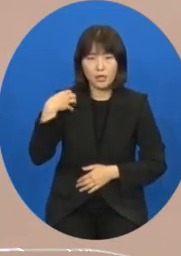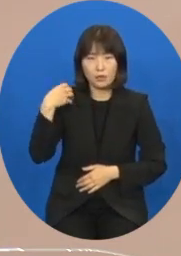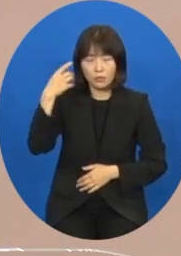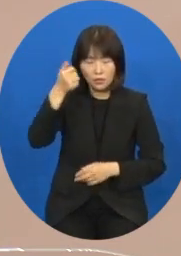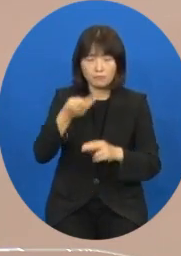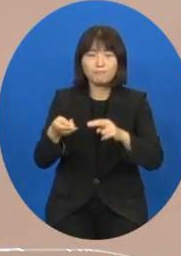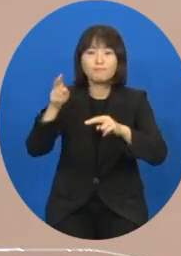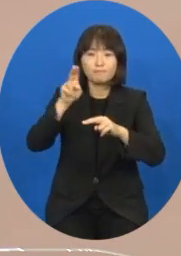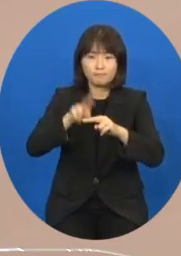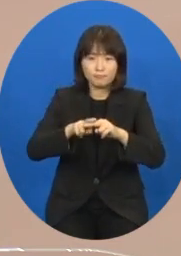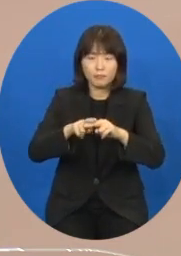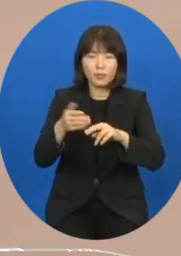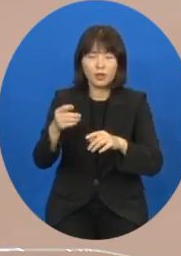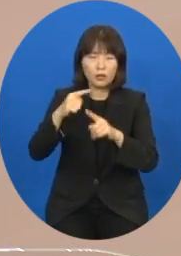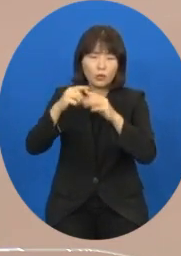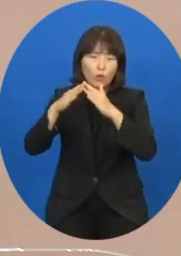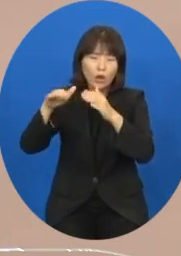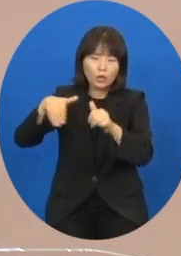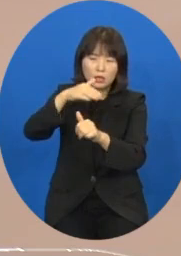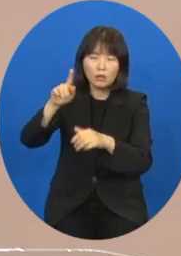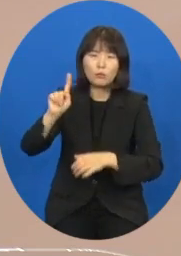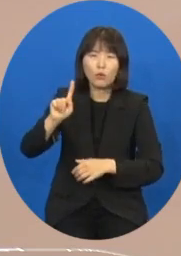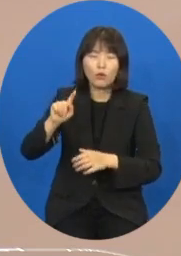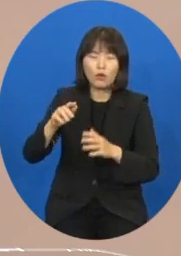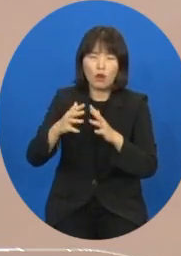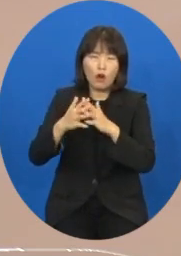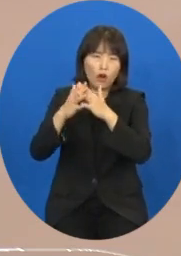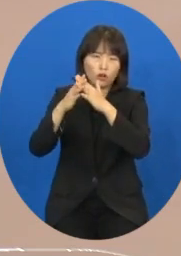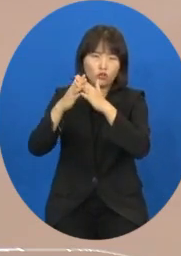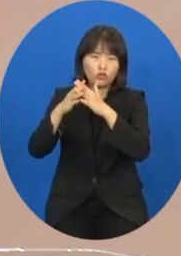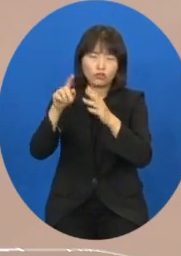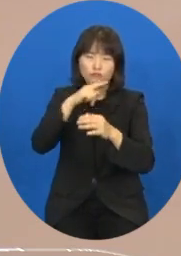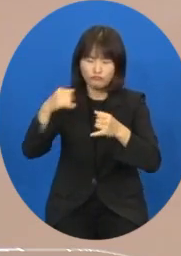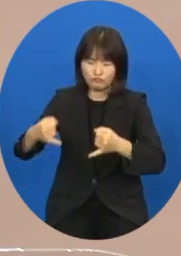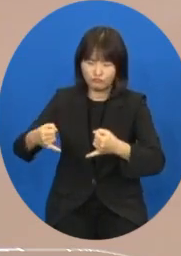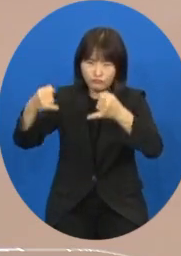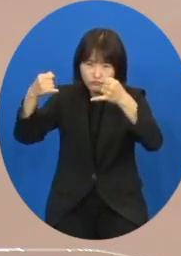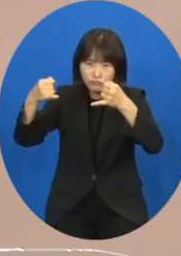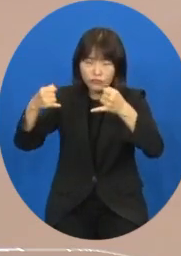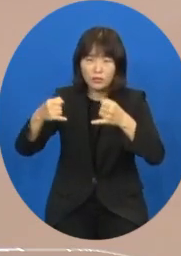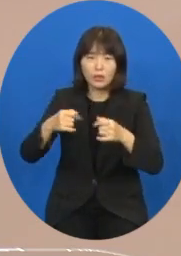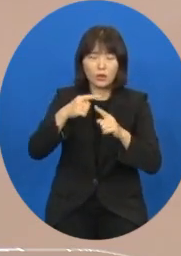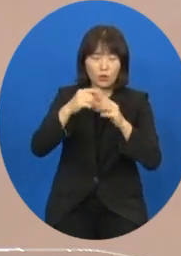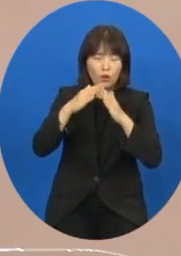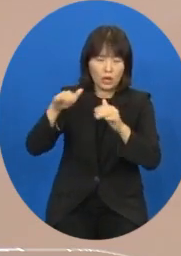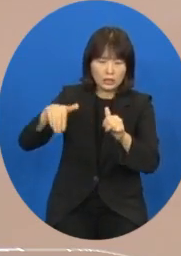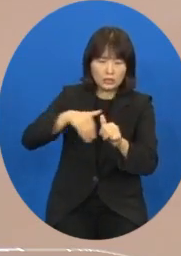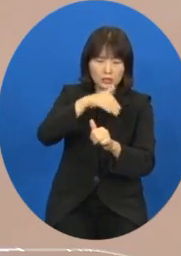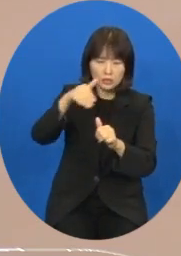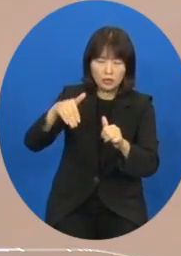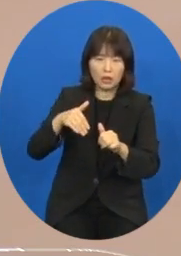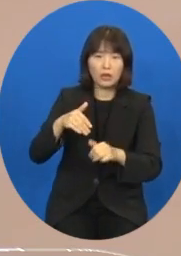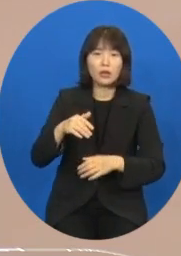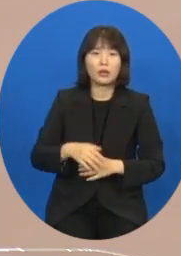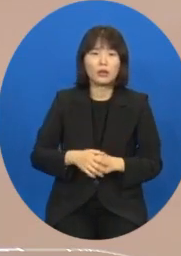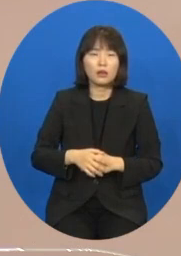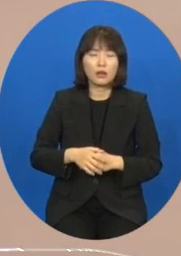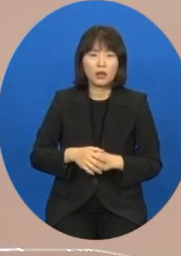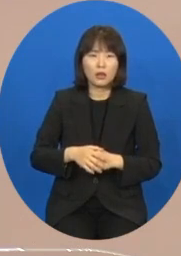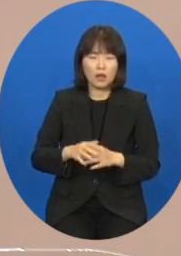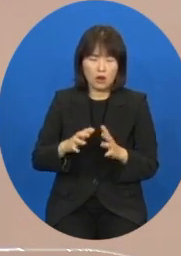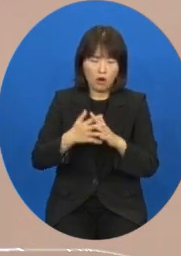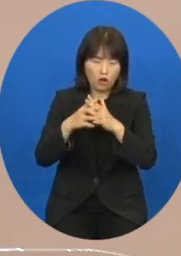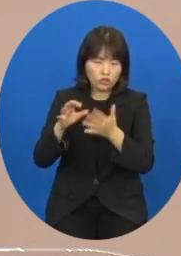교회는 건축비 부채가 꽤 있었습니다. 근데 교회 상황이 건축 헌금을 하자고